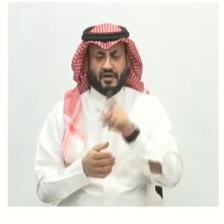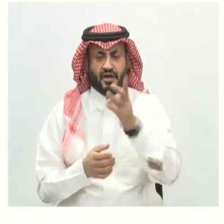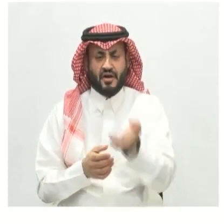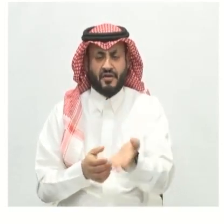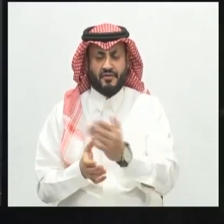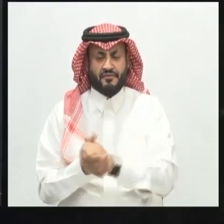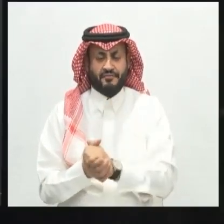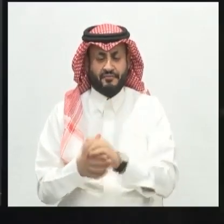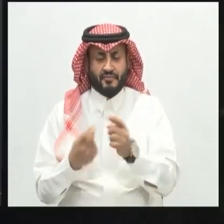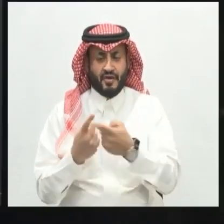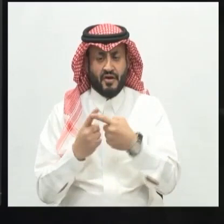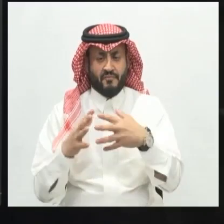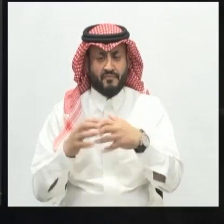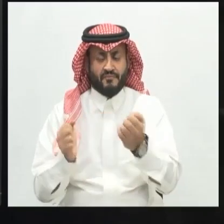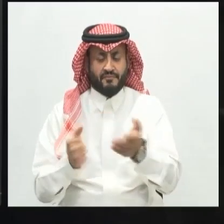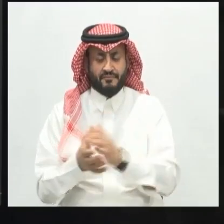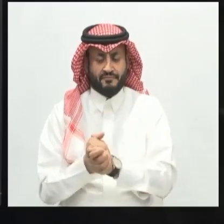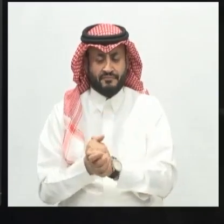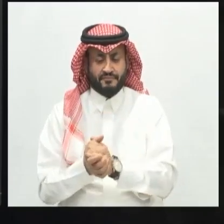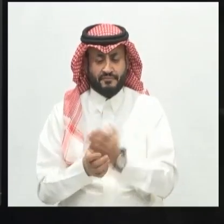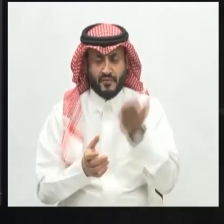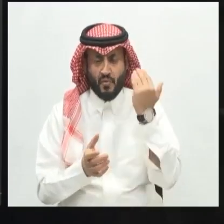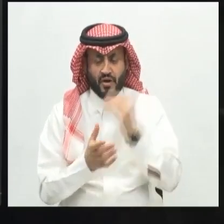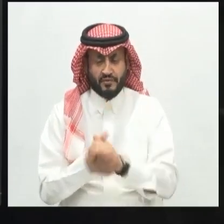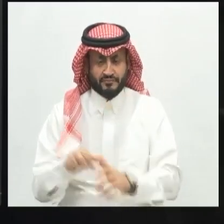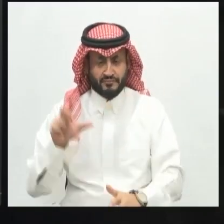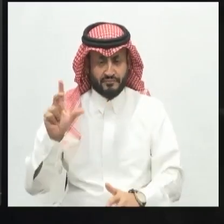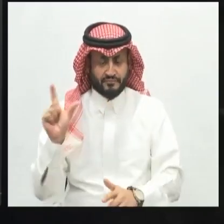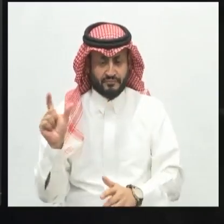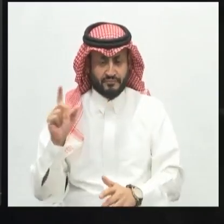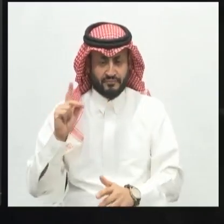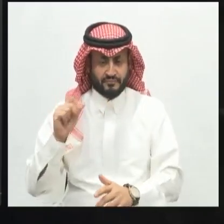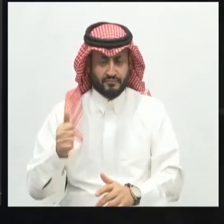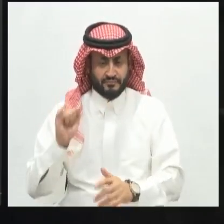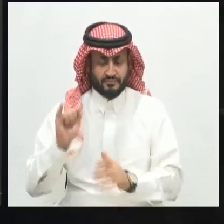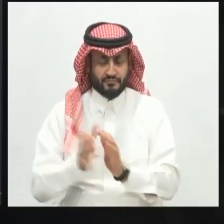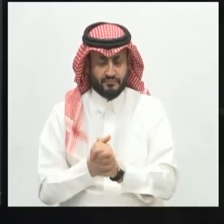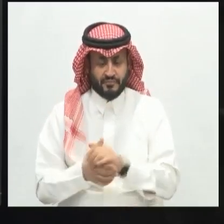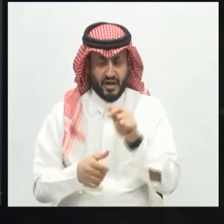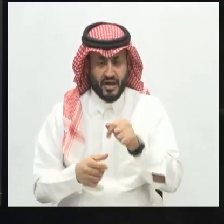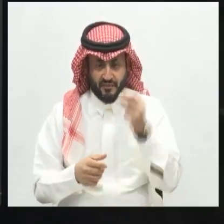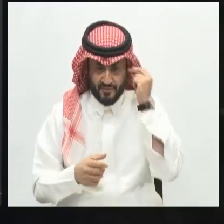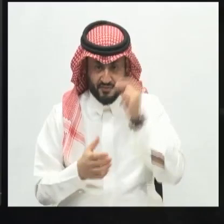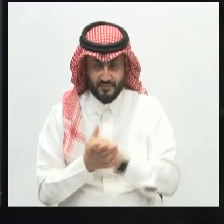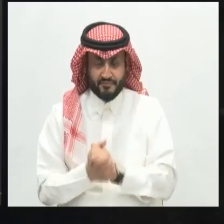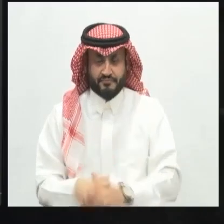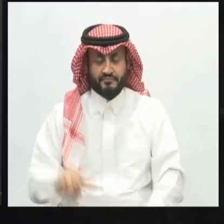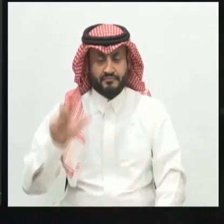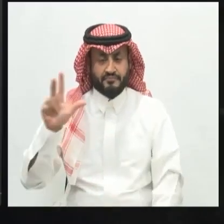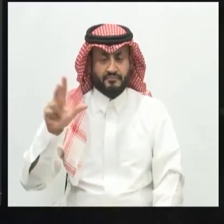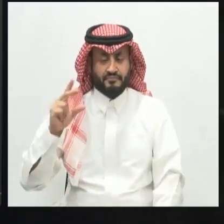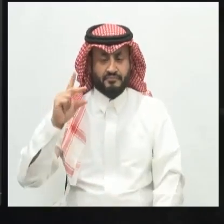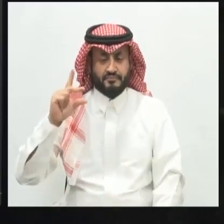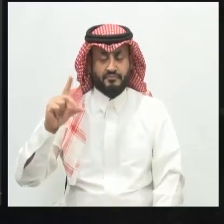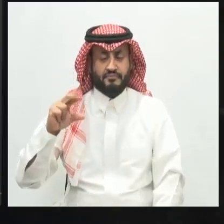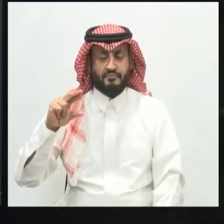اليوم باول مفهوم لنا تعرفنا على مفهوم النظام اليوم سوف نتعرف على مفهوم الذوق العام